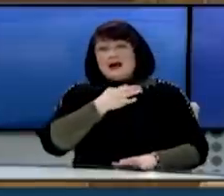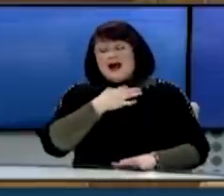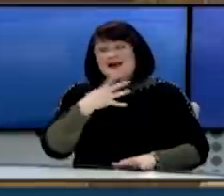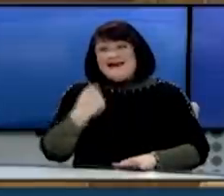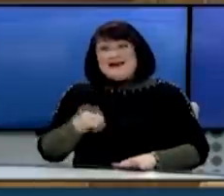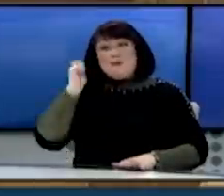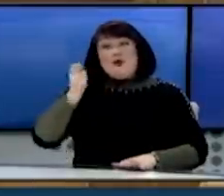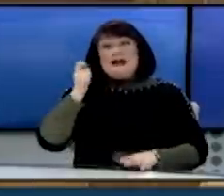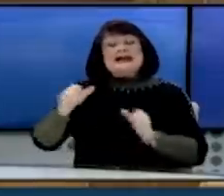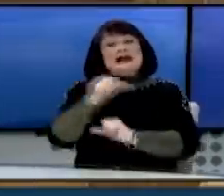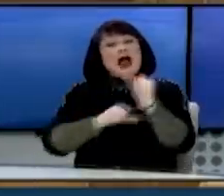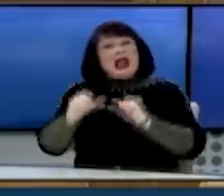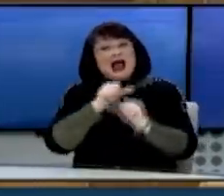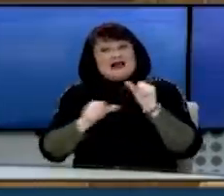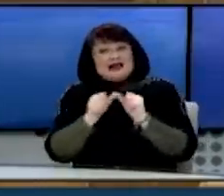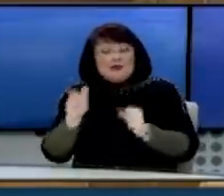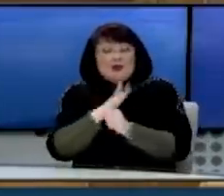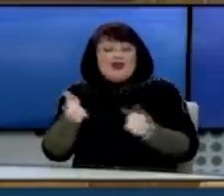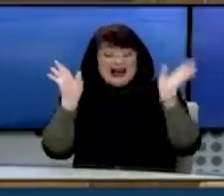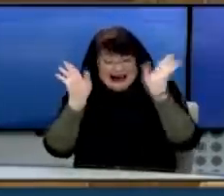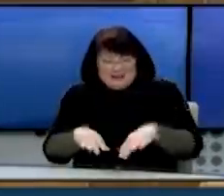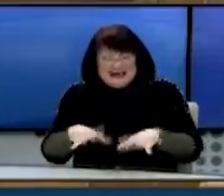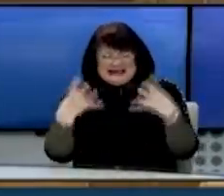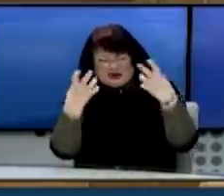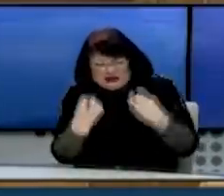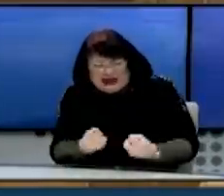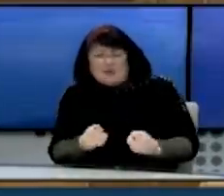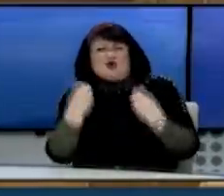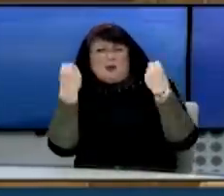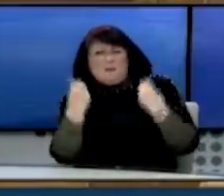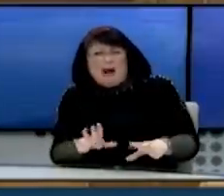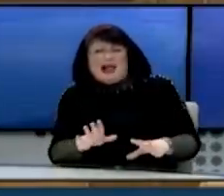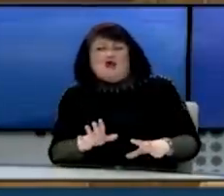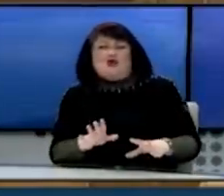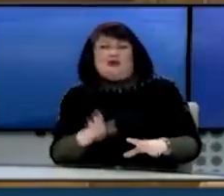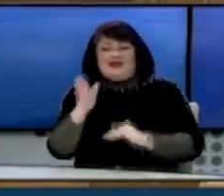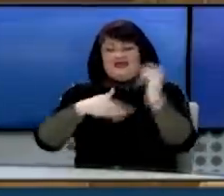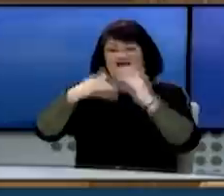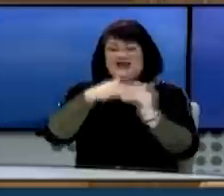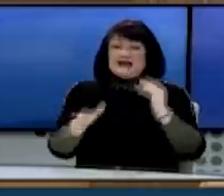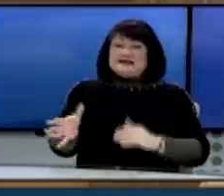την πολιτική αλλαγή που θα γκρεμίσει το παλιό και το σάπιο για να χτίσει το νέο,